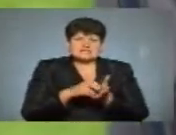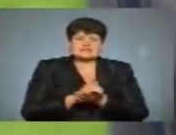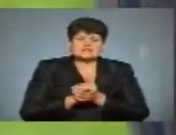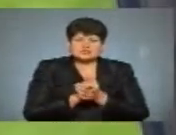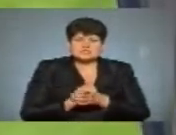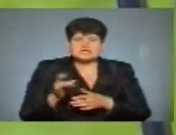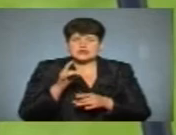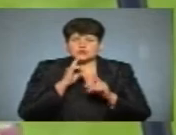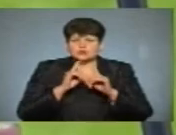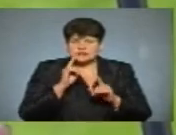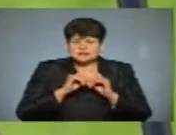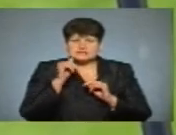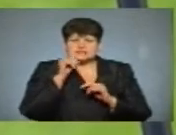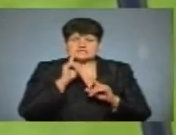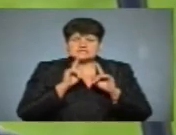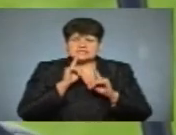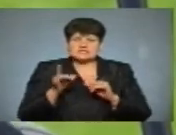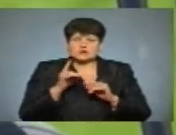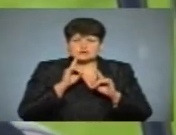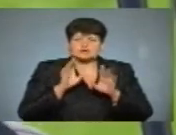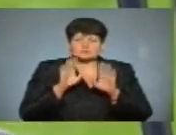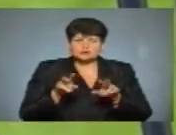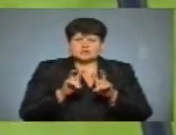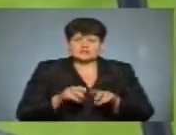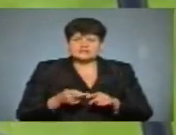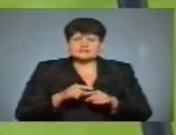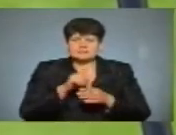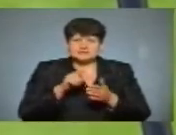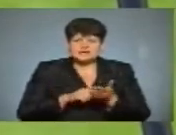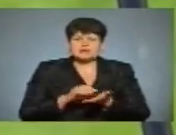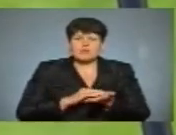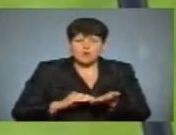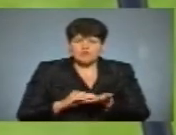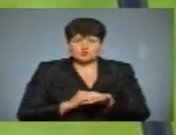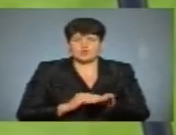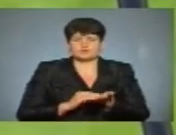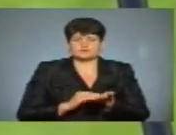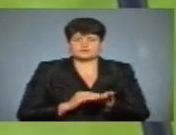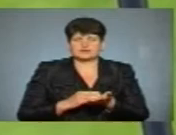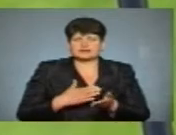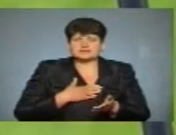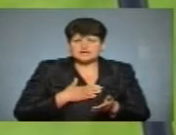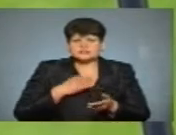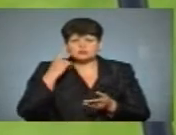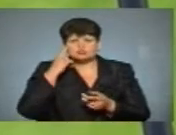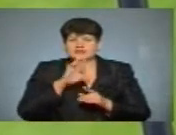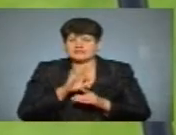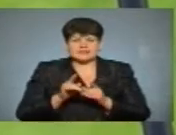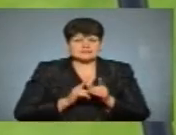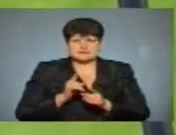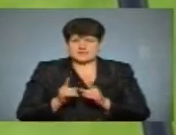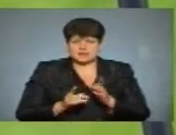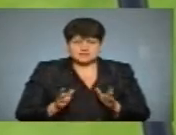від районної ради. Завтра сесія районної ради також буде розглядати це питання ще раз повторно. І нас думка не змінилася.